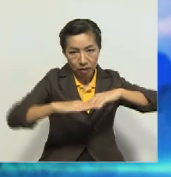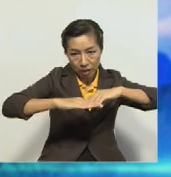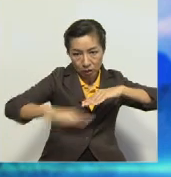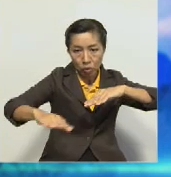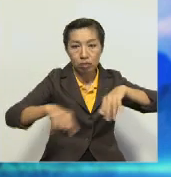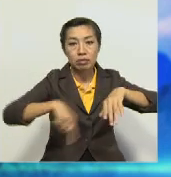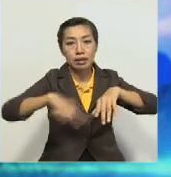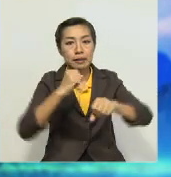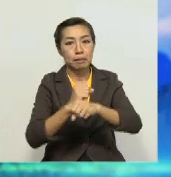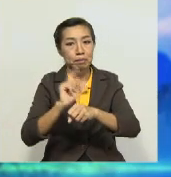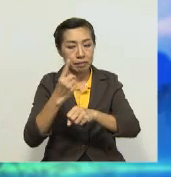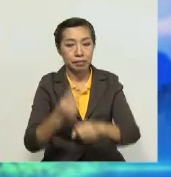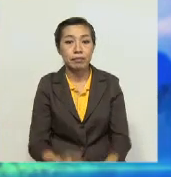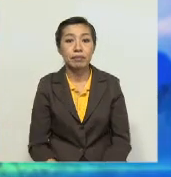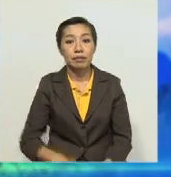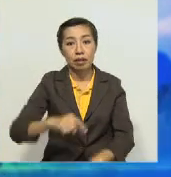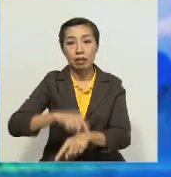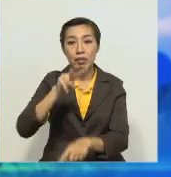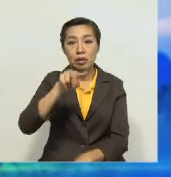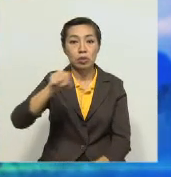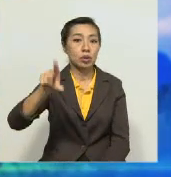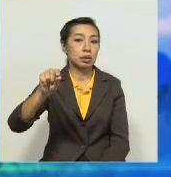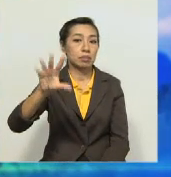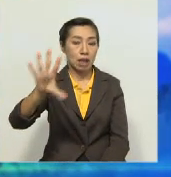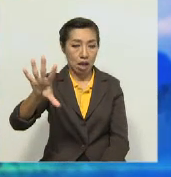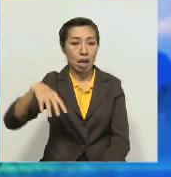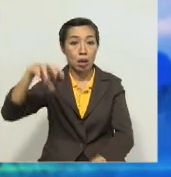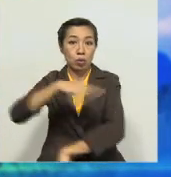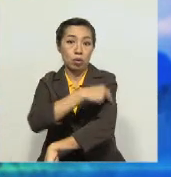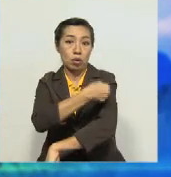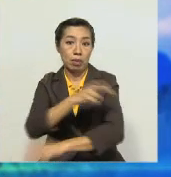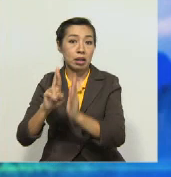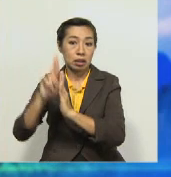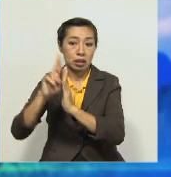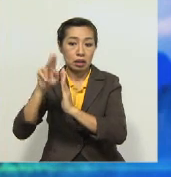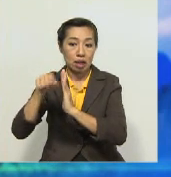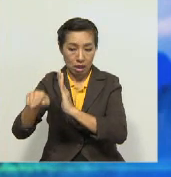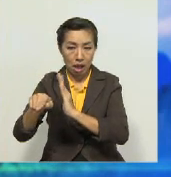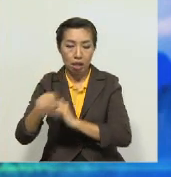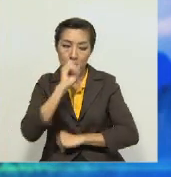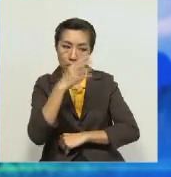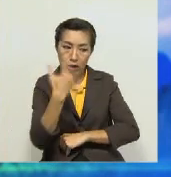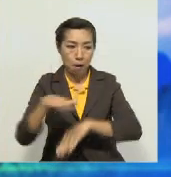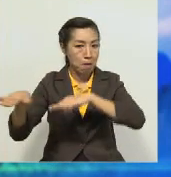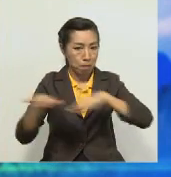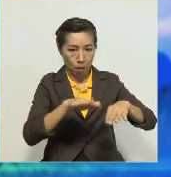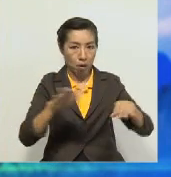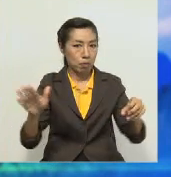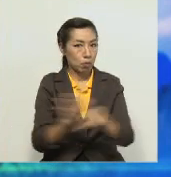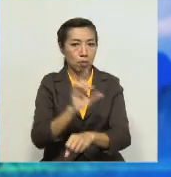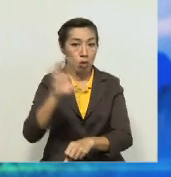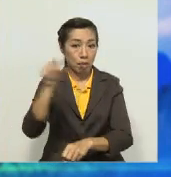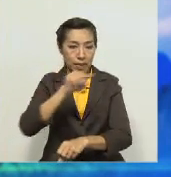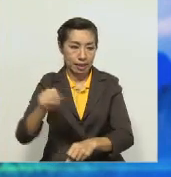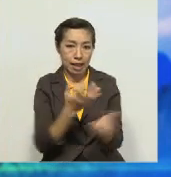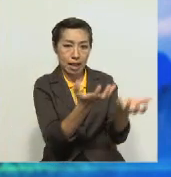ทางเข้าออก14าลิกา 25 นาทีโงพยาบาเชียงรายประชานุกระหืนยนความพร้อม 100% ใ